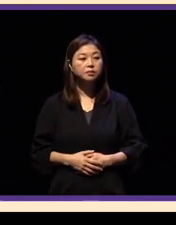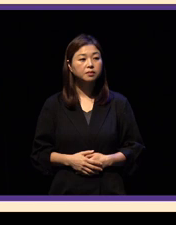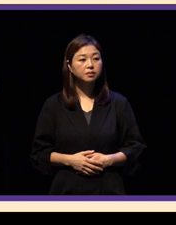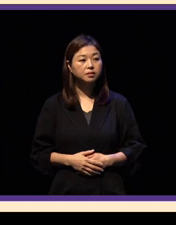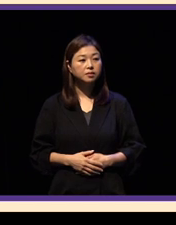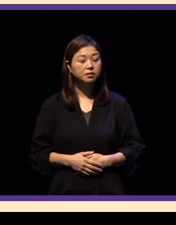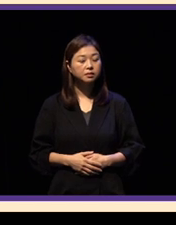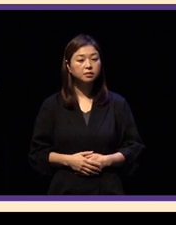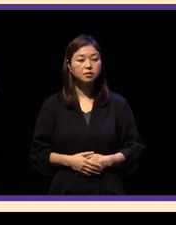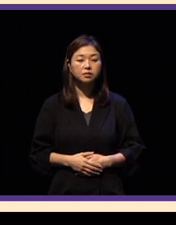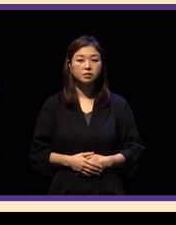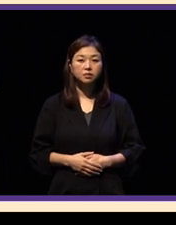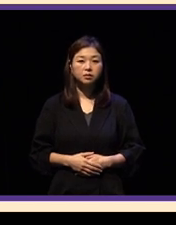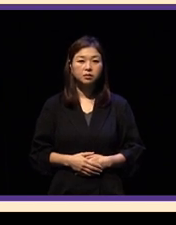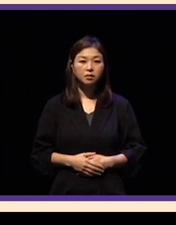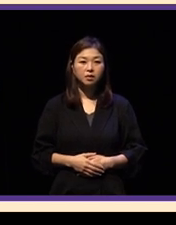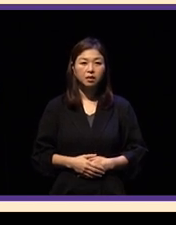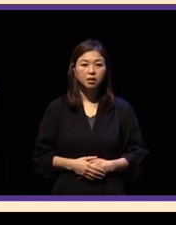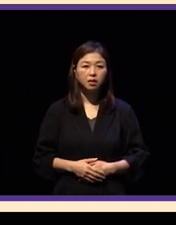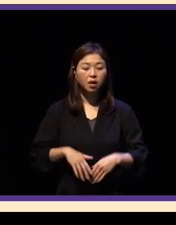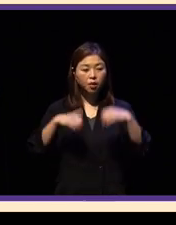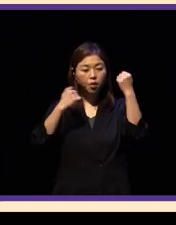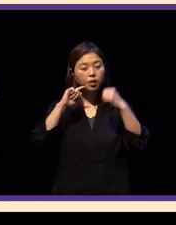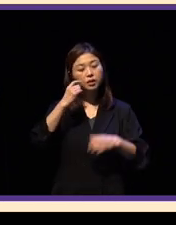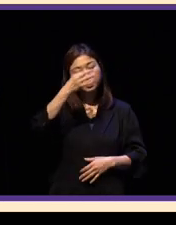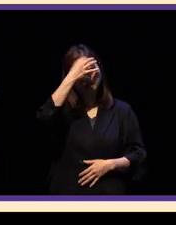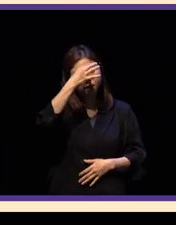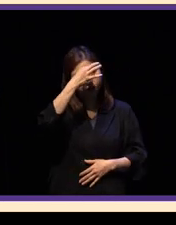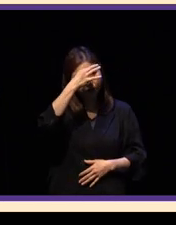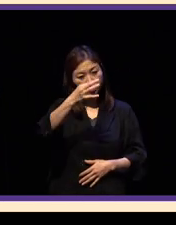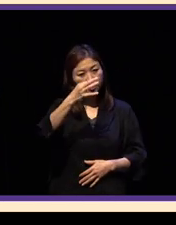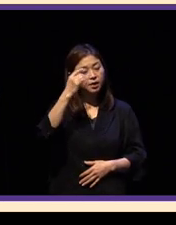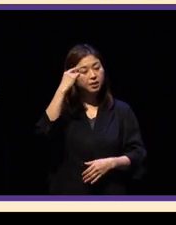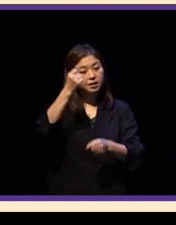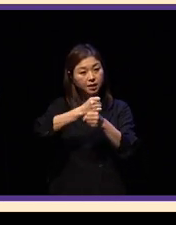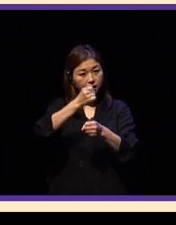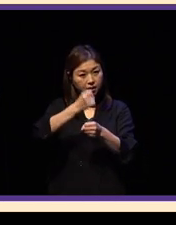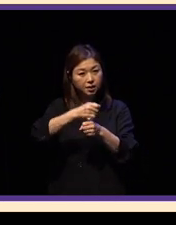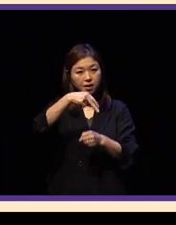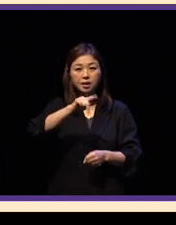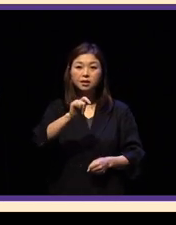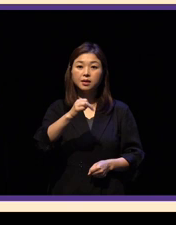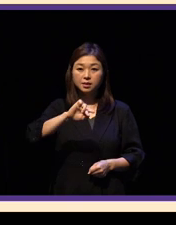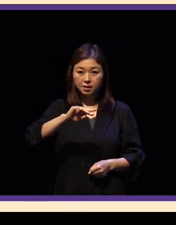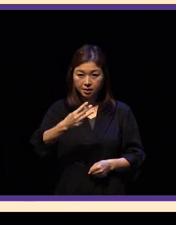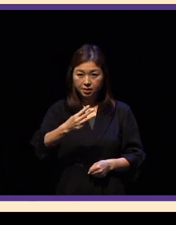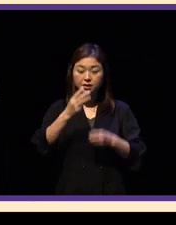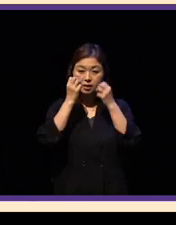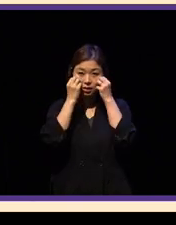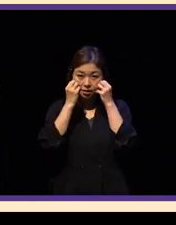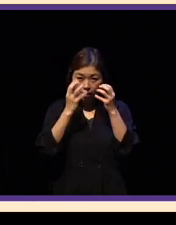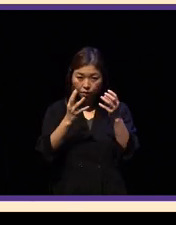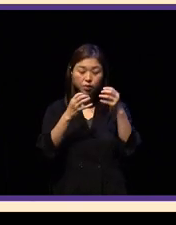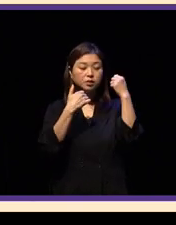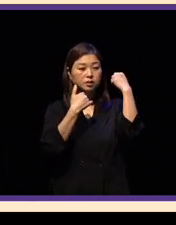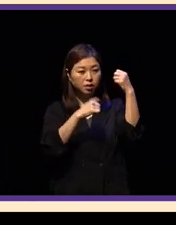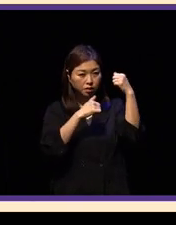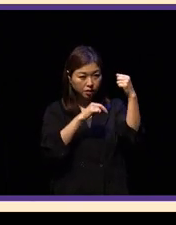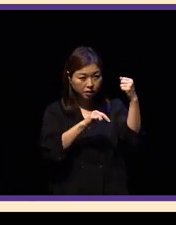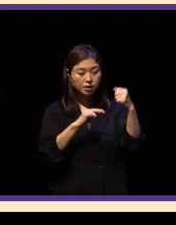네, 공인예술 창작 산실 올해 신작은 저희 예술위원회에서 과거부터 지원해